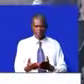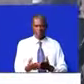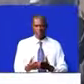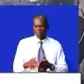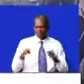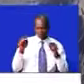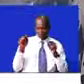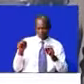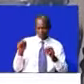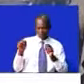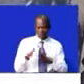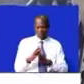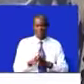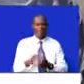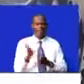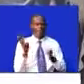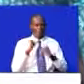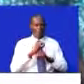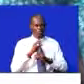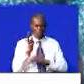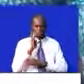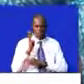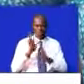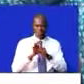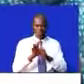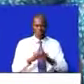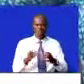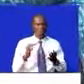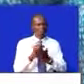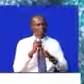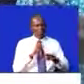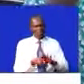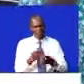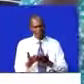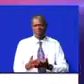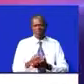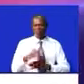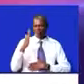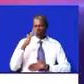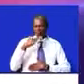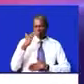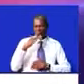sababu hapa mbali na maji. Na kifika saa zingine naweza ninuka mbaya sana kwa sababu